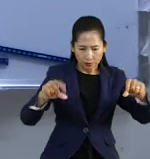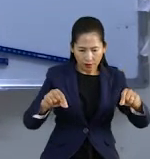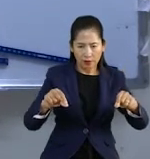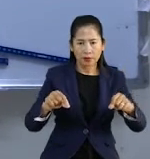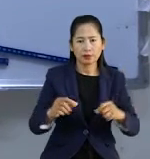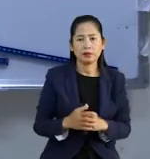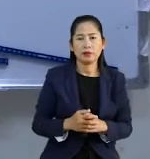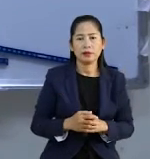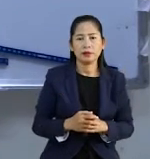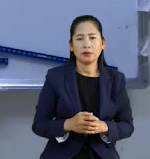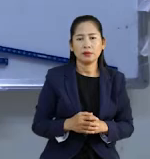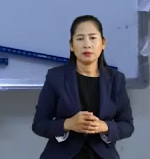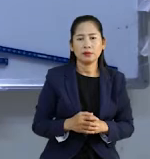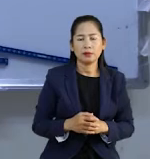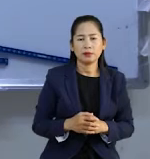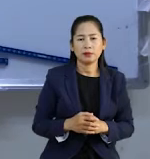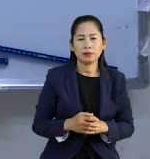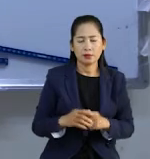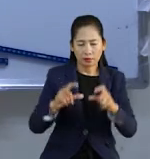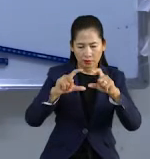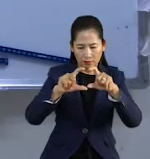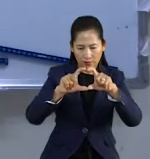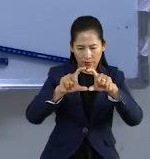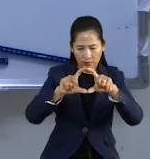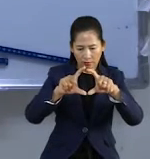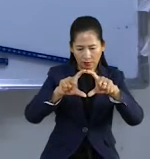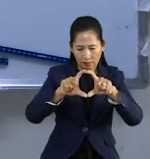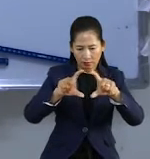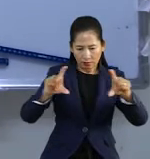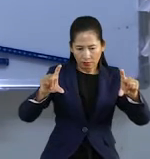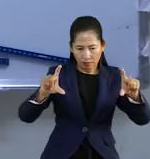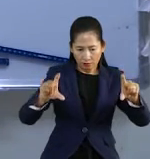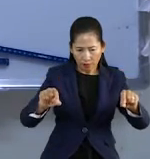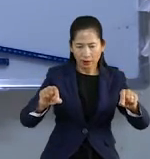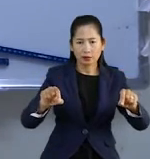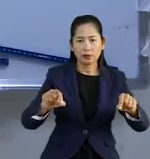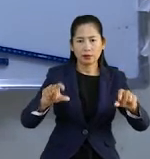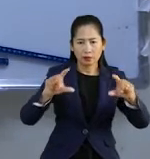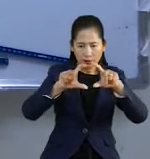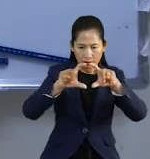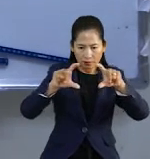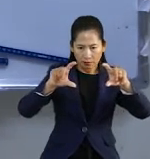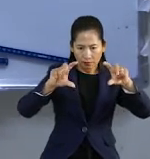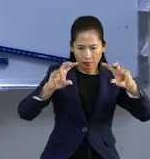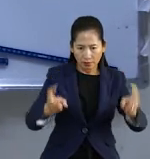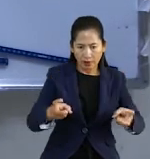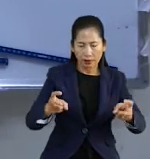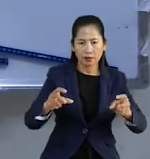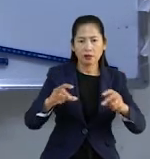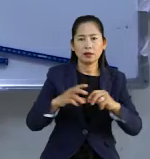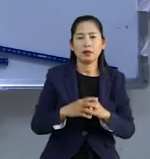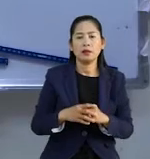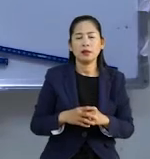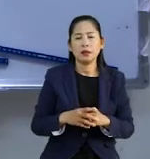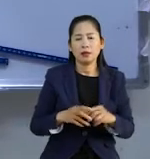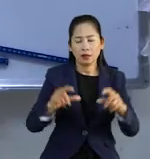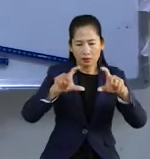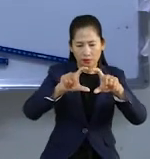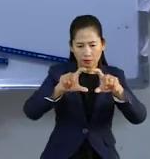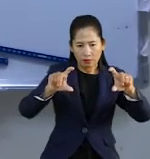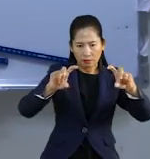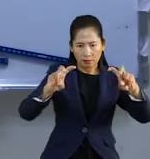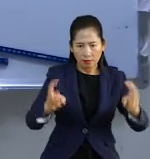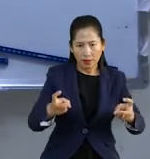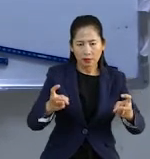นะบันบาดเปี้ยบันนะบออะกัดโซอะนังน